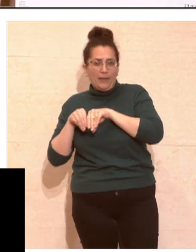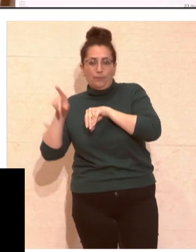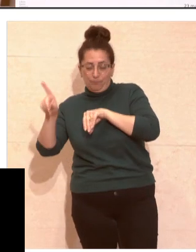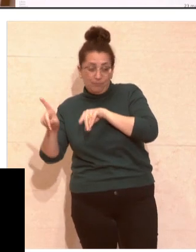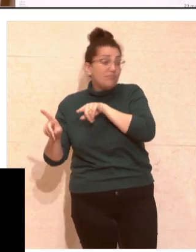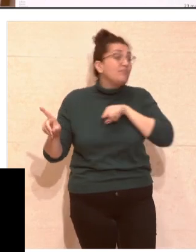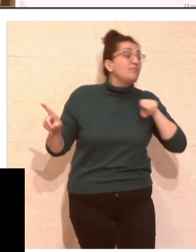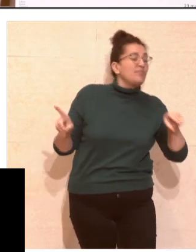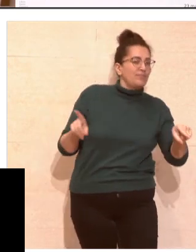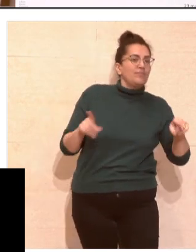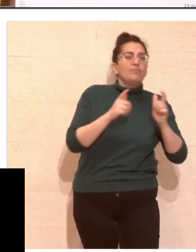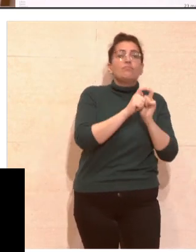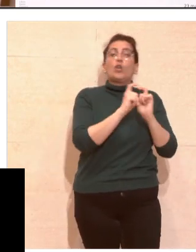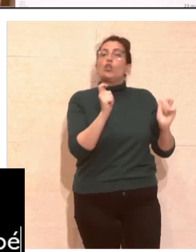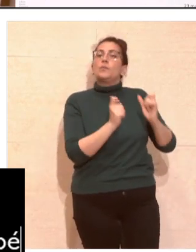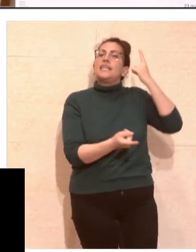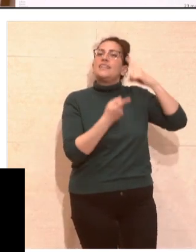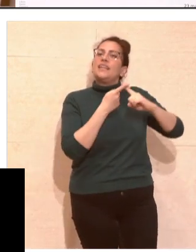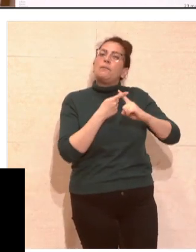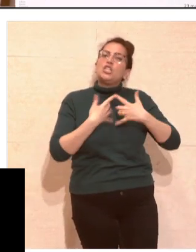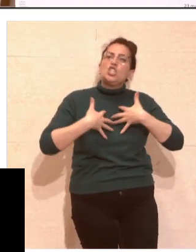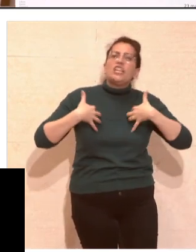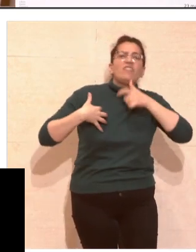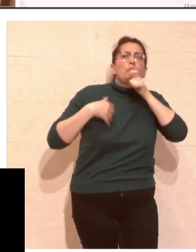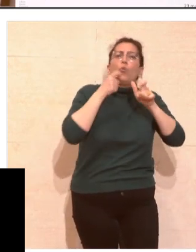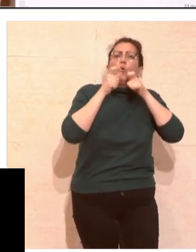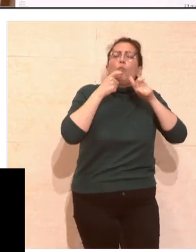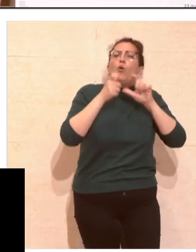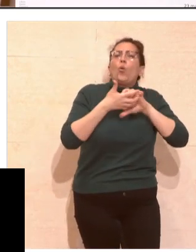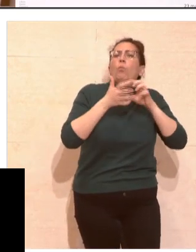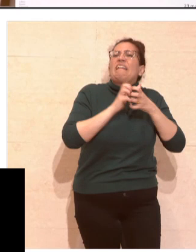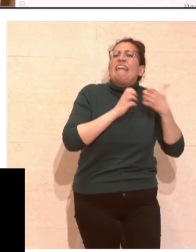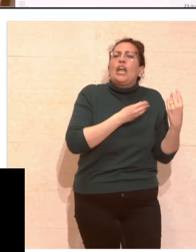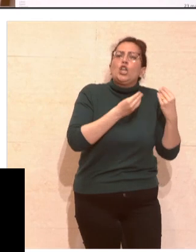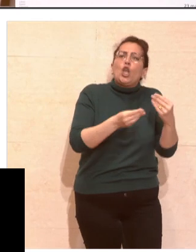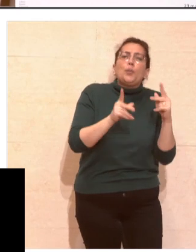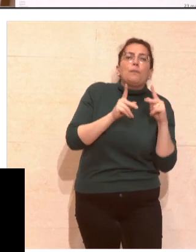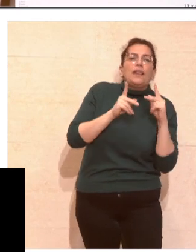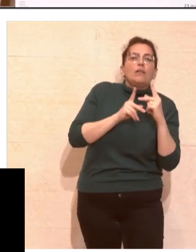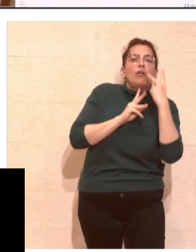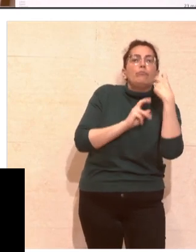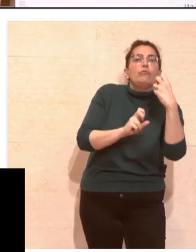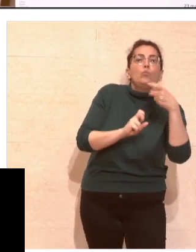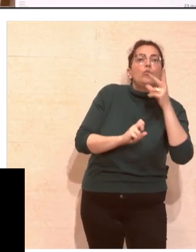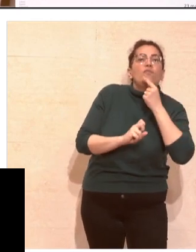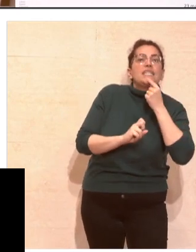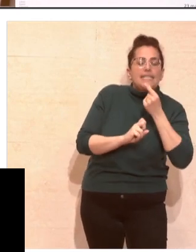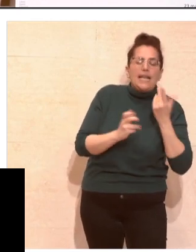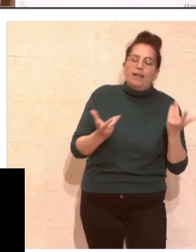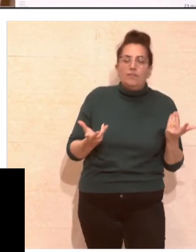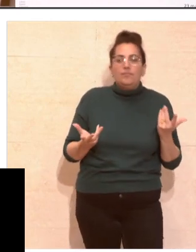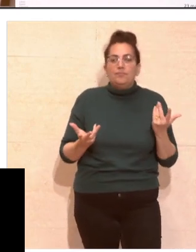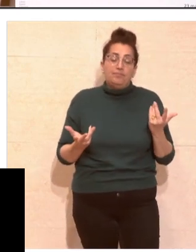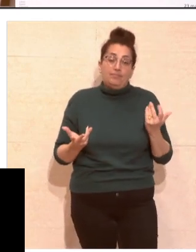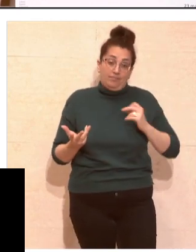qui est spécialisée en vulgarisation scientifique. Nous, les chercheurs, on n'a pas été nécessairement, je vous dirais, on